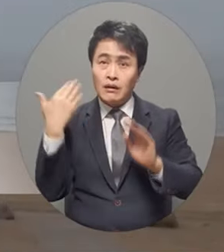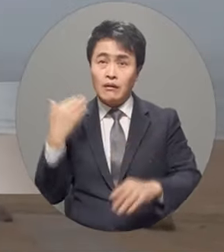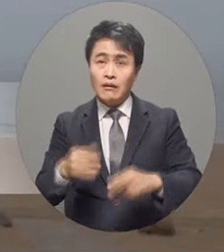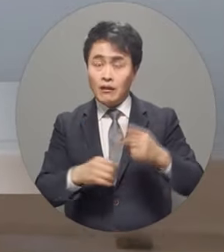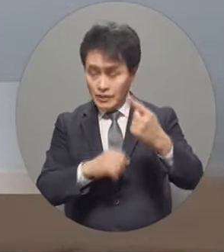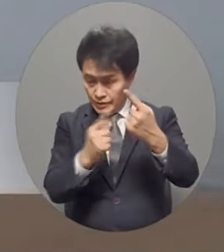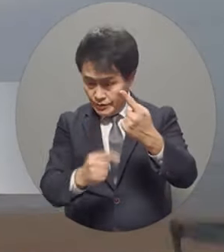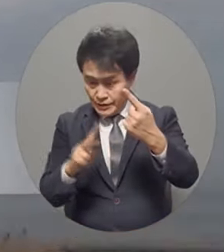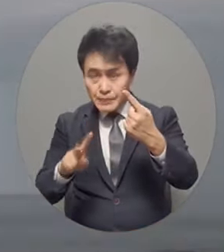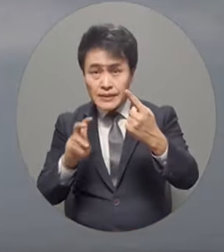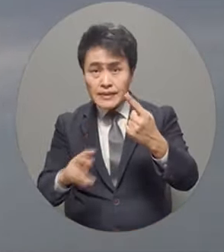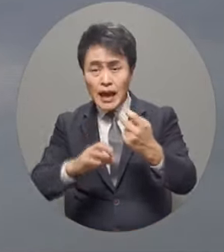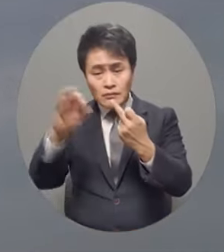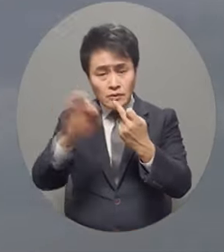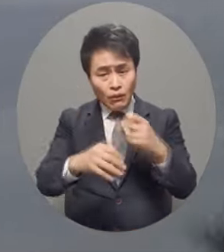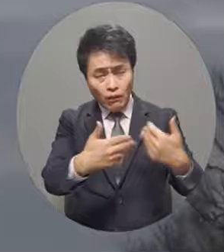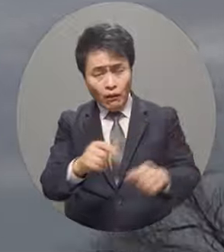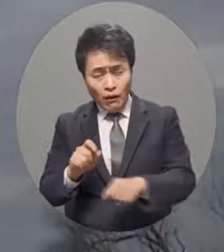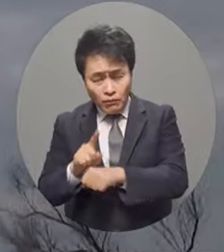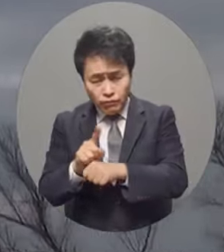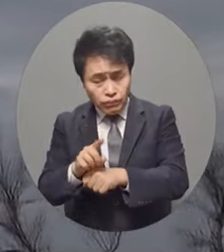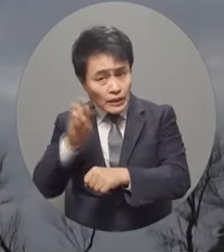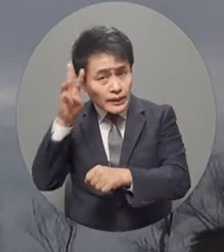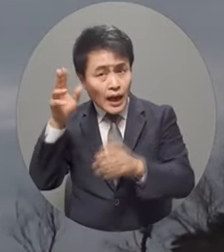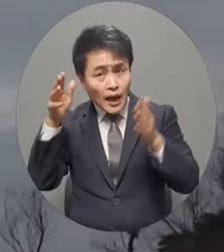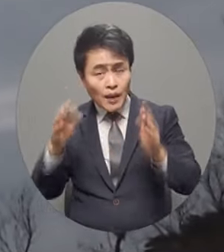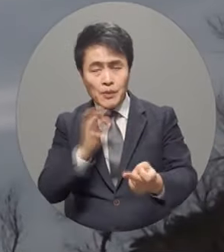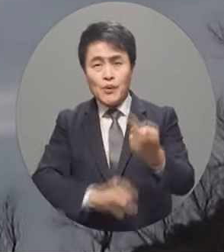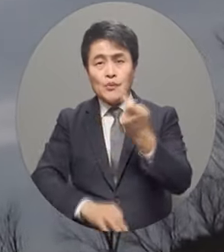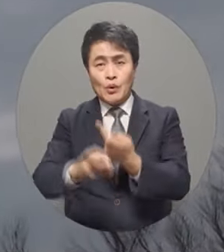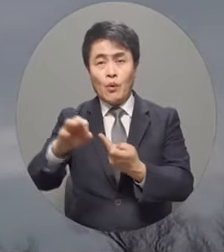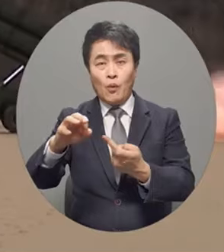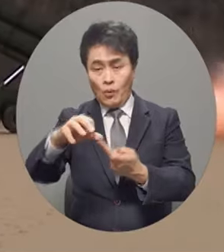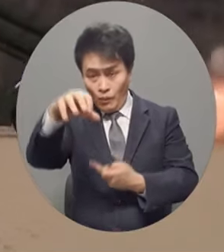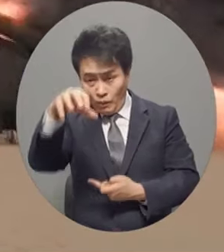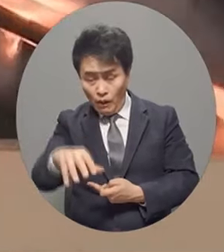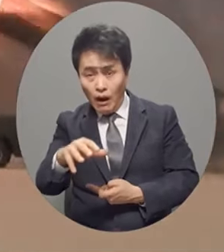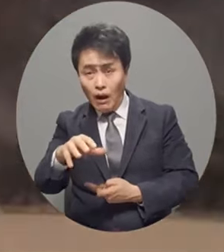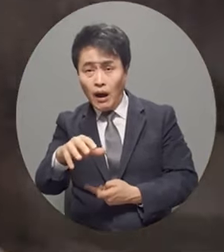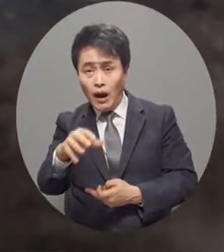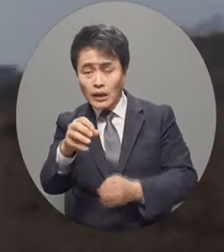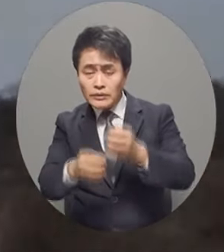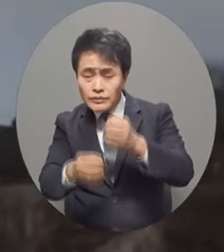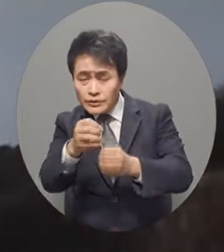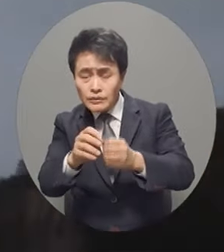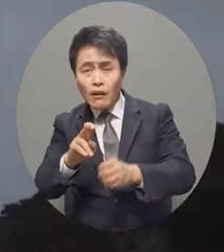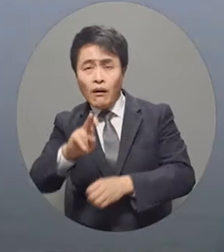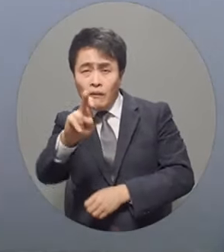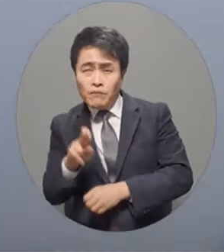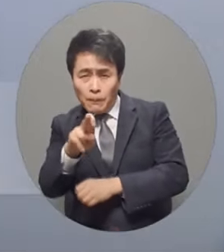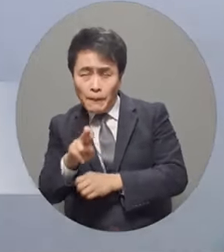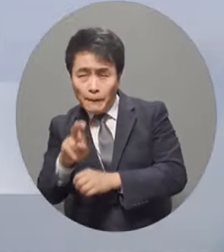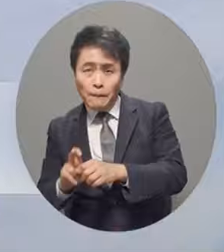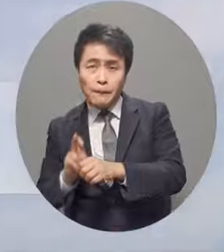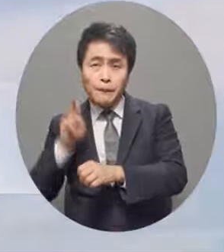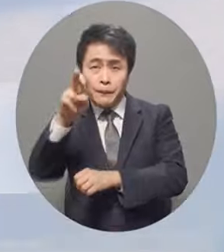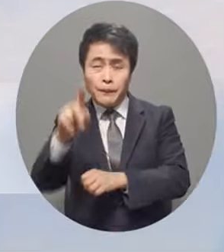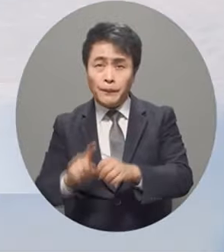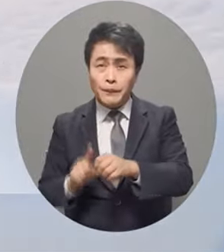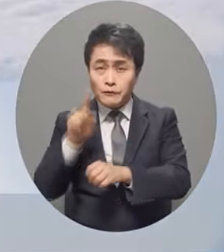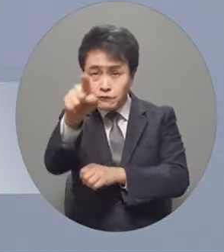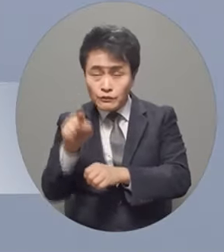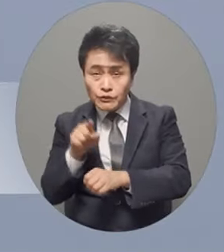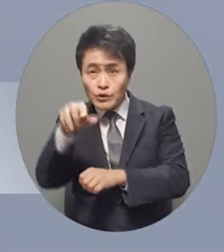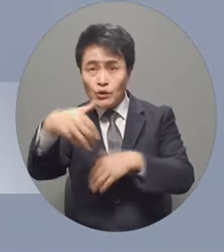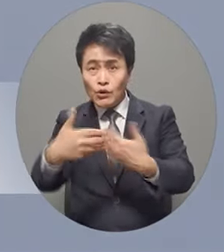서해상에서 순항미사일을 쏜 지 불과 나흘 만에 동해상에서 순항미사일 시험 발사에 나선 겁니다. 합참은 미사일 발사